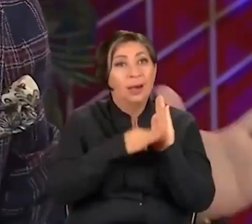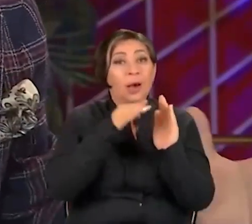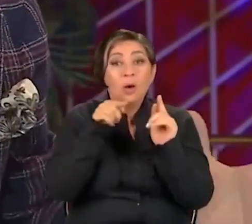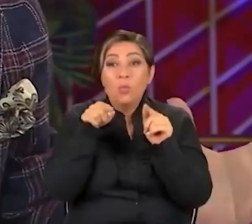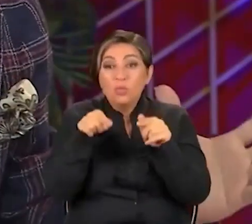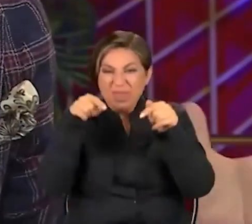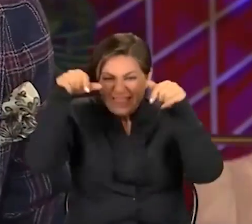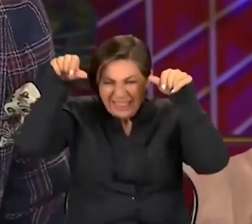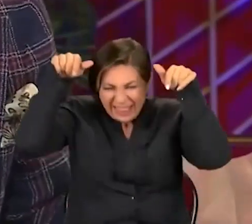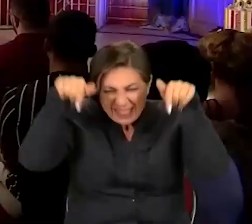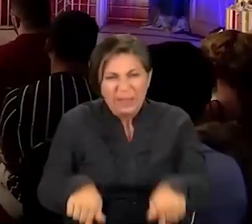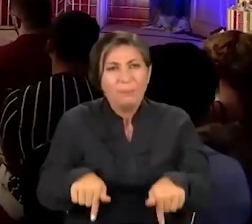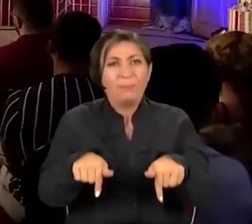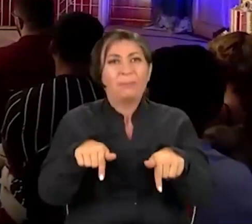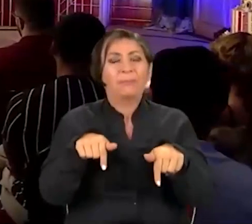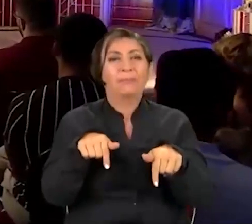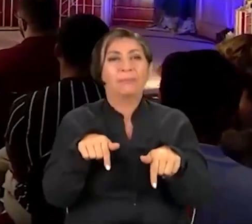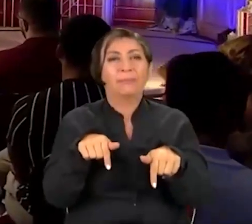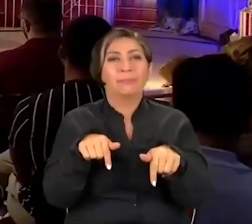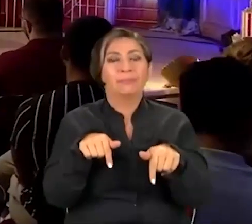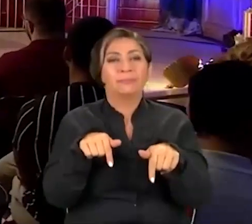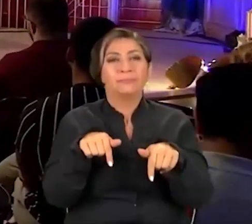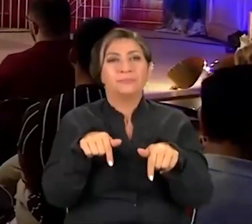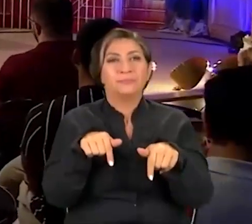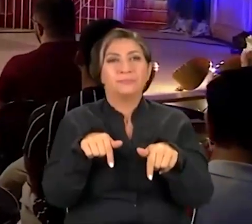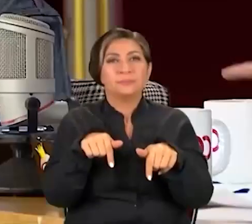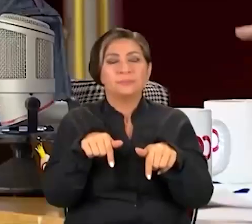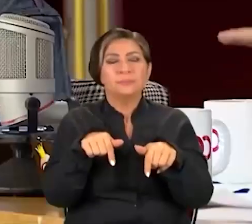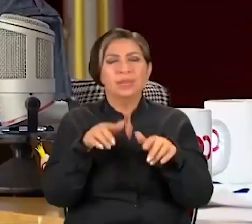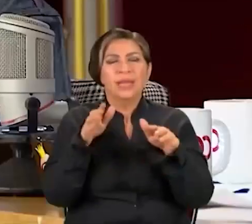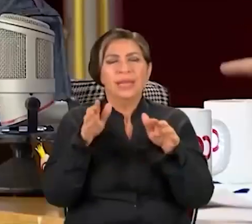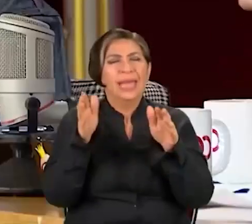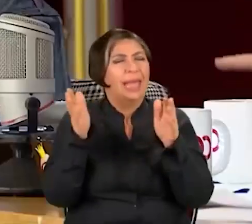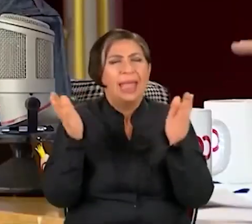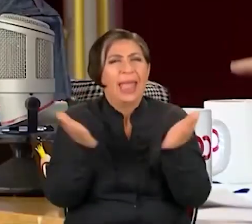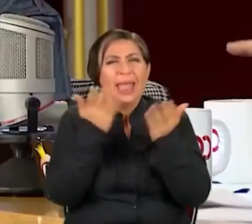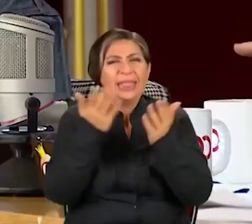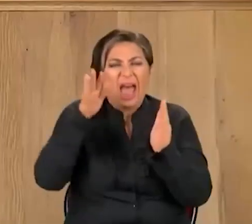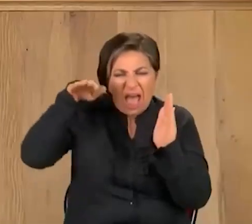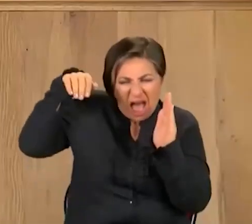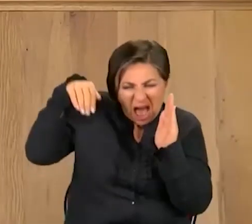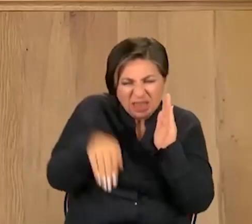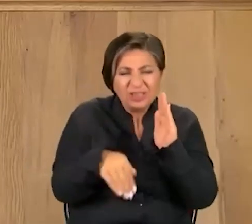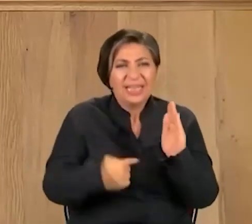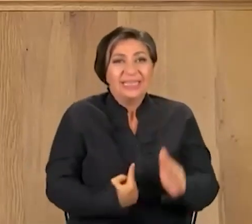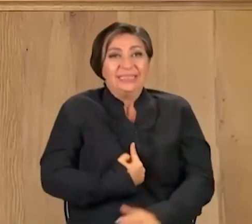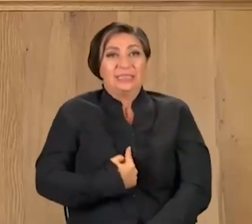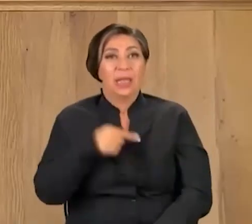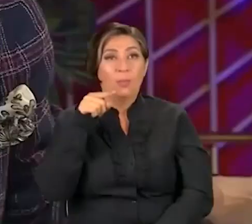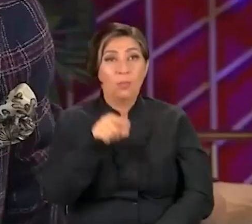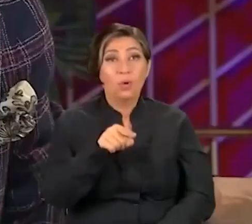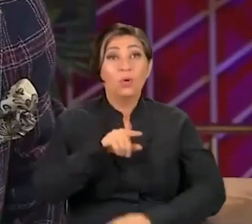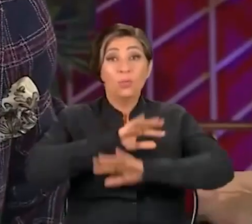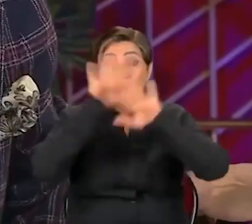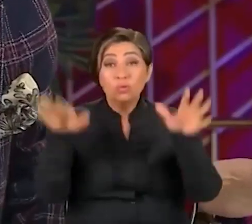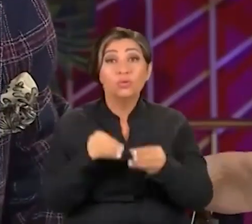bu dip. Yani en aşağıda hissedilen şey bu.